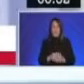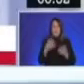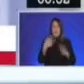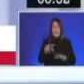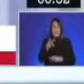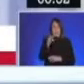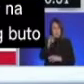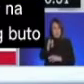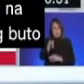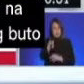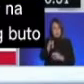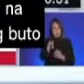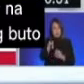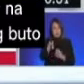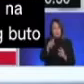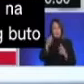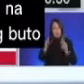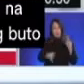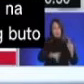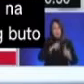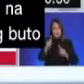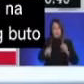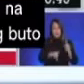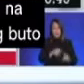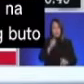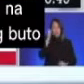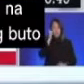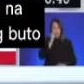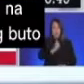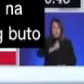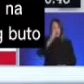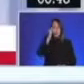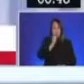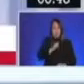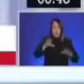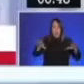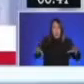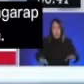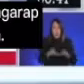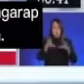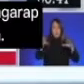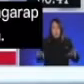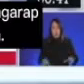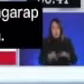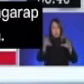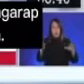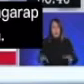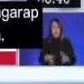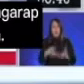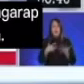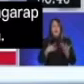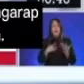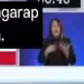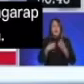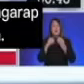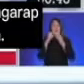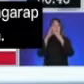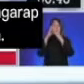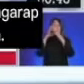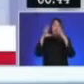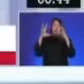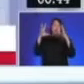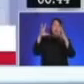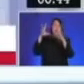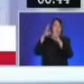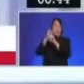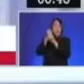ko ito sa mga kababayan natin na araw-araw nagbabanat ng buto para makamtan ang mga pangarap na pinagtrabahuhan